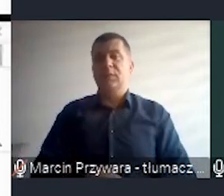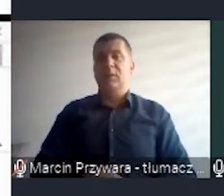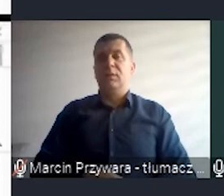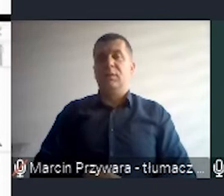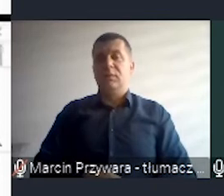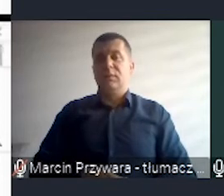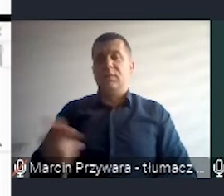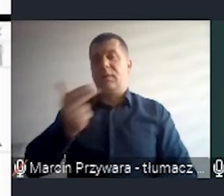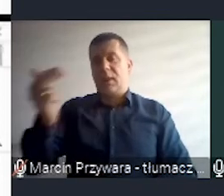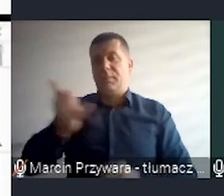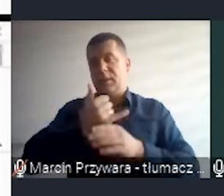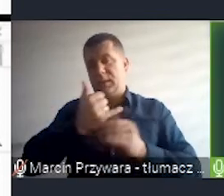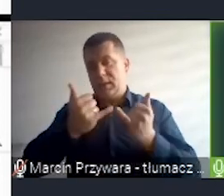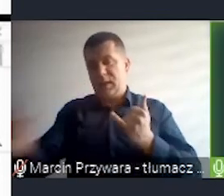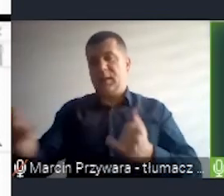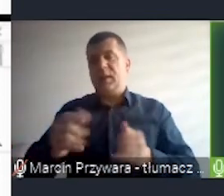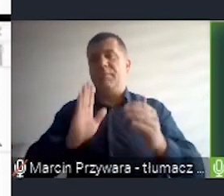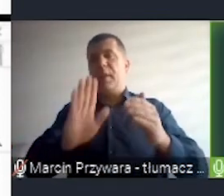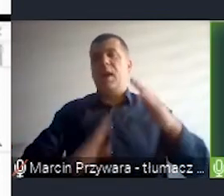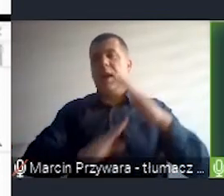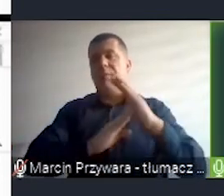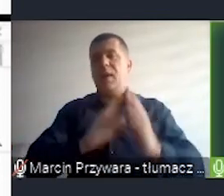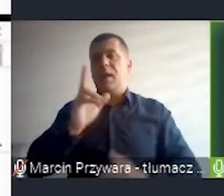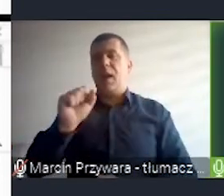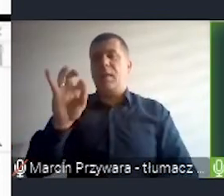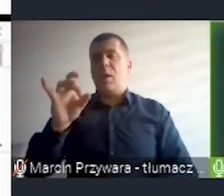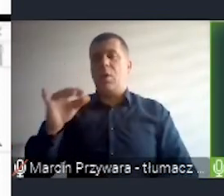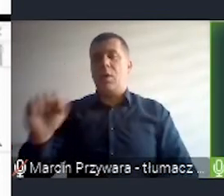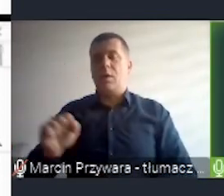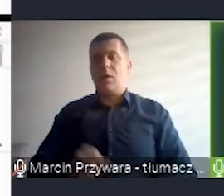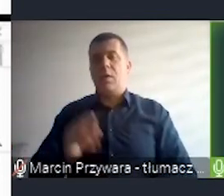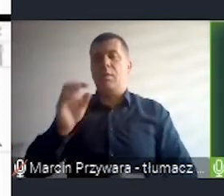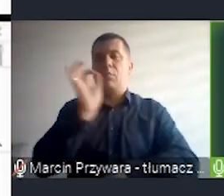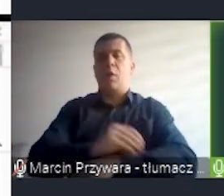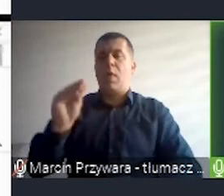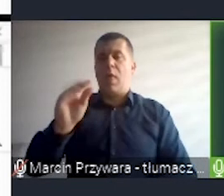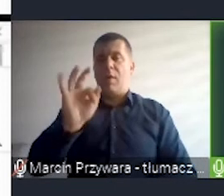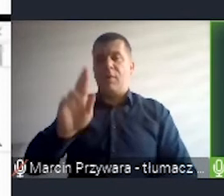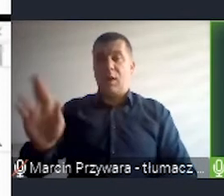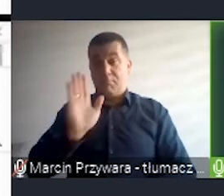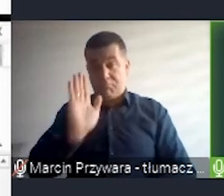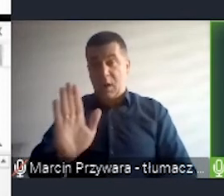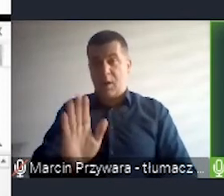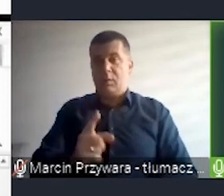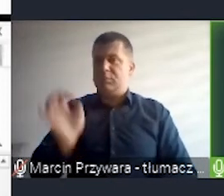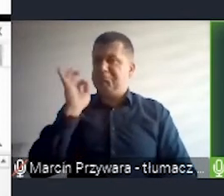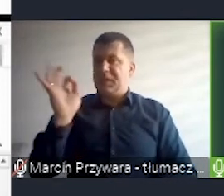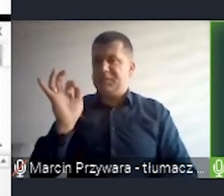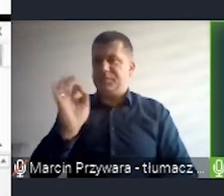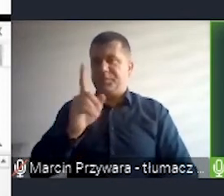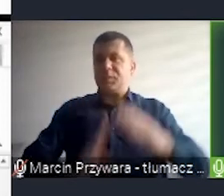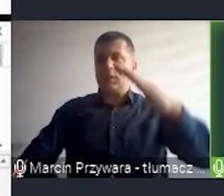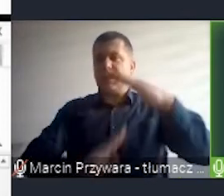Zagadnienia dotyczące innych limitowanych kategorii i tu zwracam uwagę projektu FRR-u. Państwo macie specyficzne